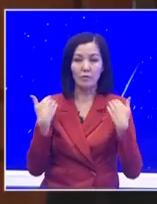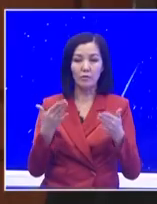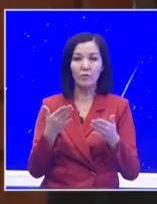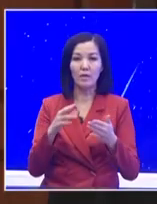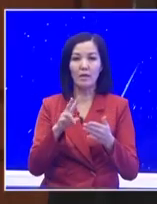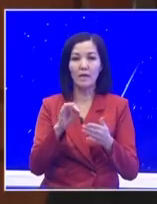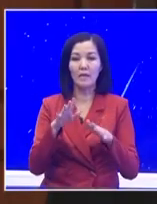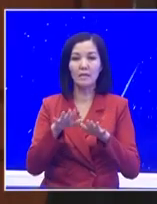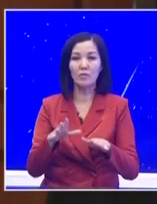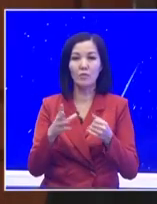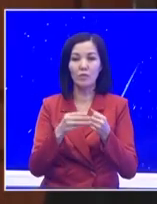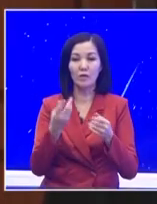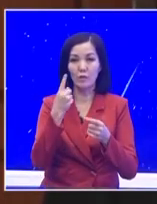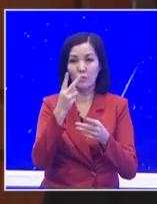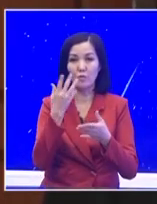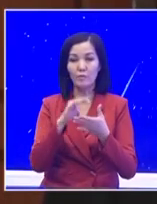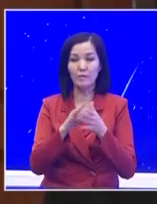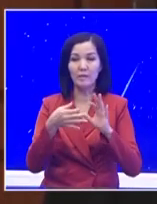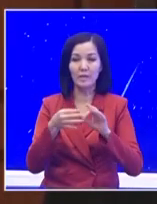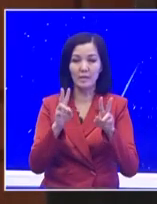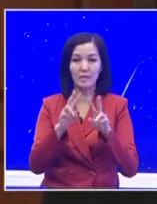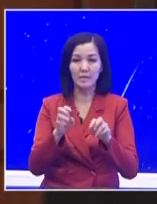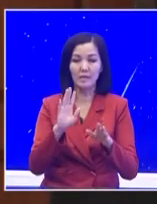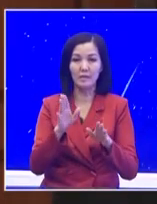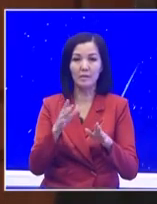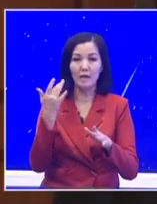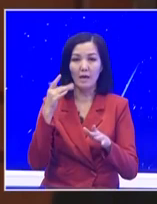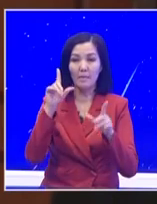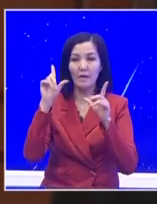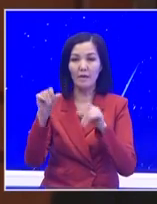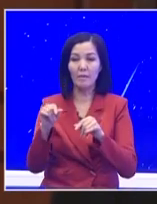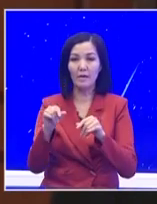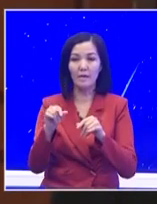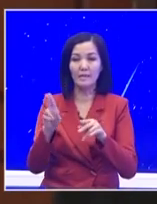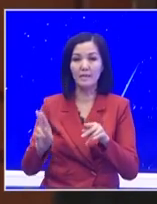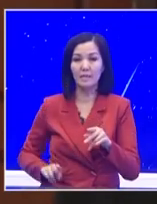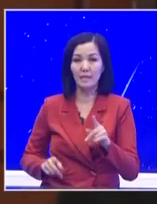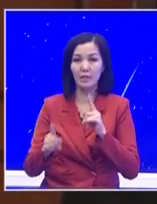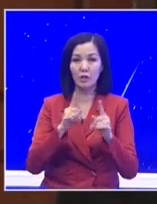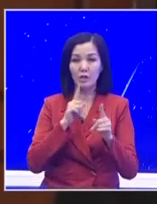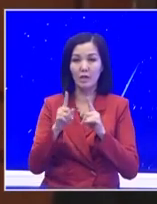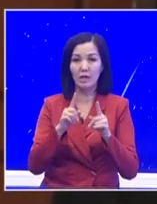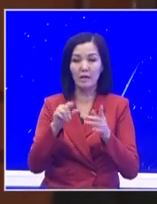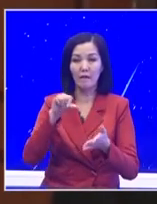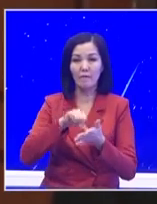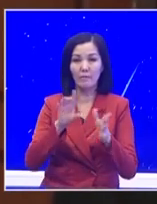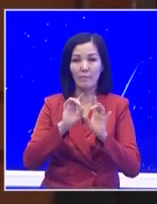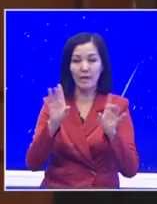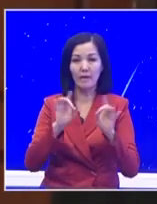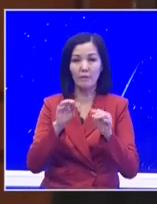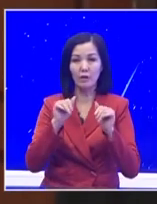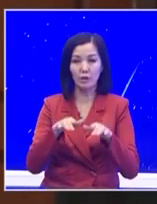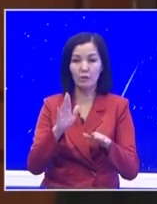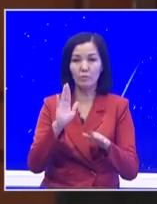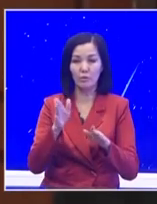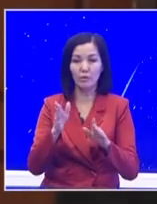локациялық орындарды көріп шығамыз, жан-жақты зерделейміз. Америкаға барған соң директорлар кеңесінде баяндама жасады. жасаймыз. Шешімі сол